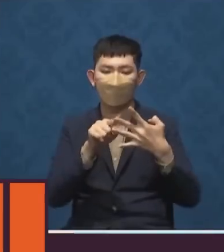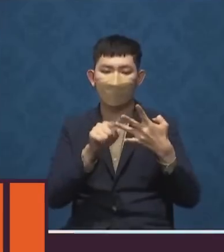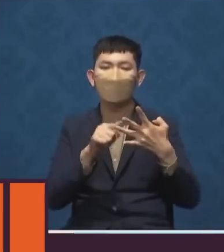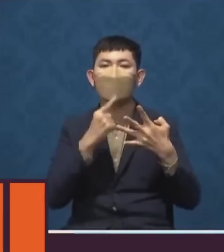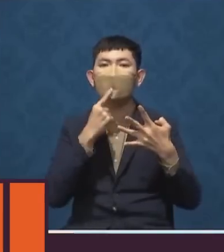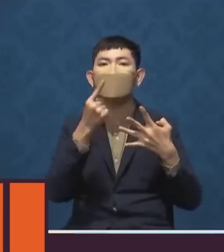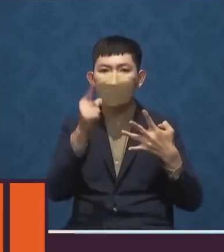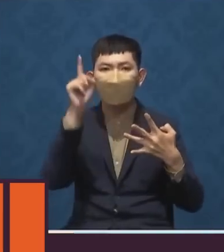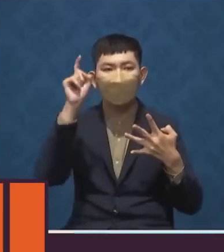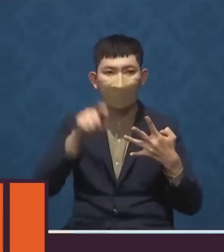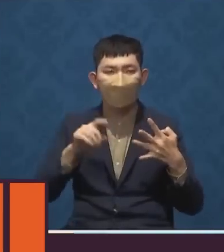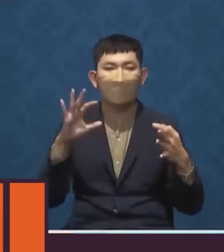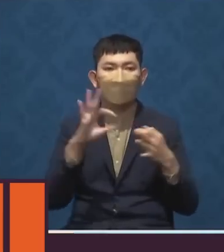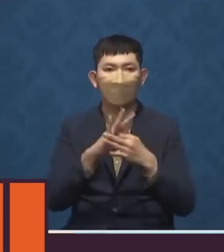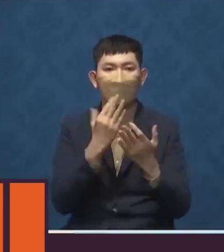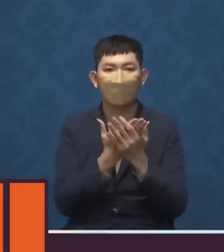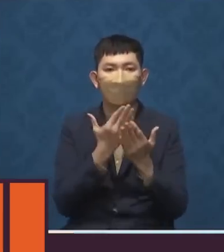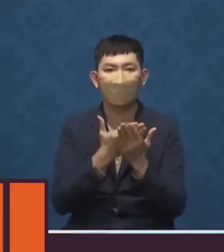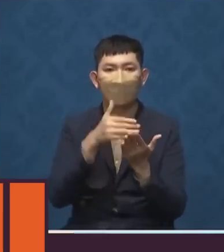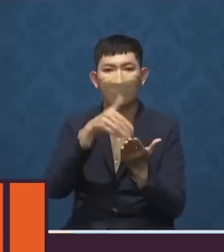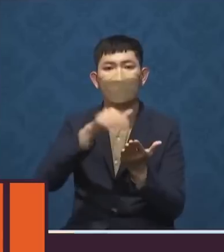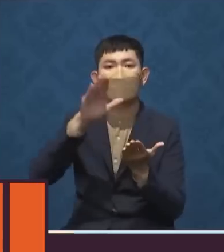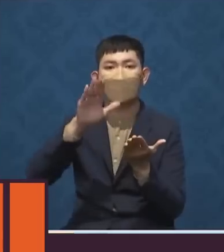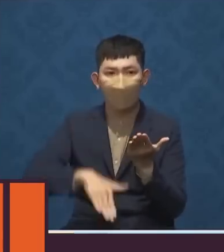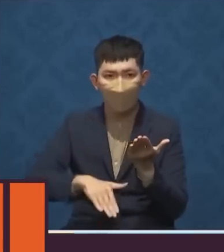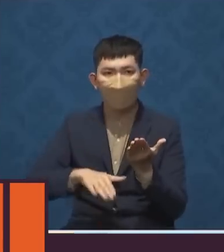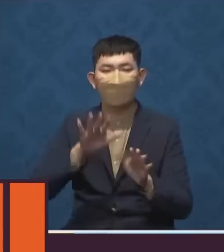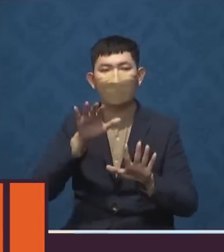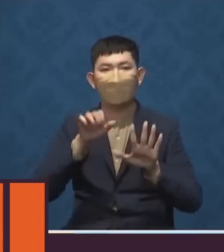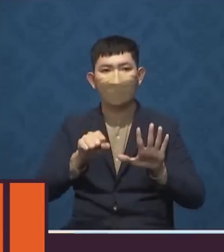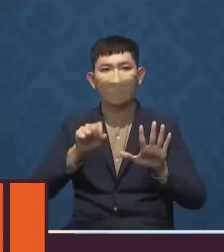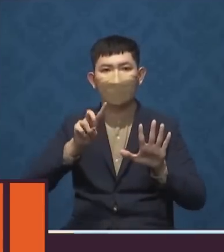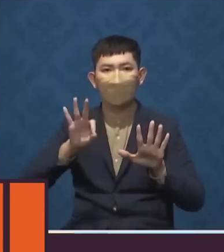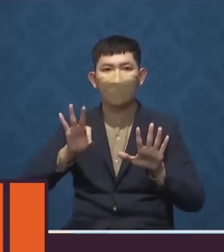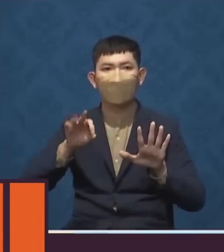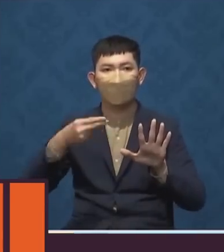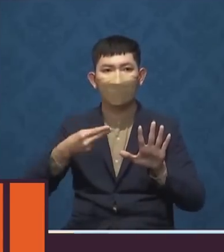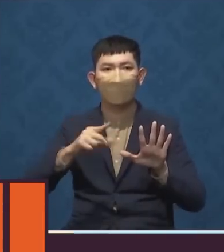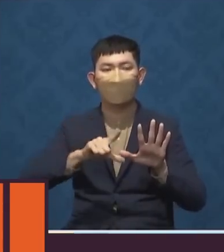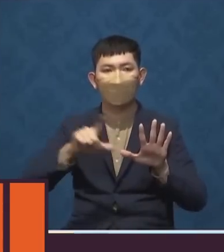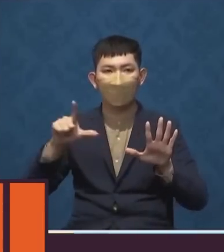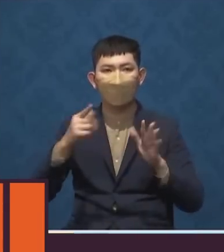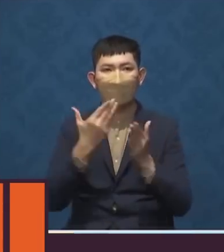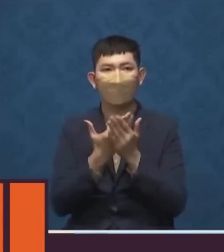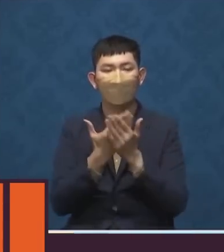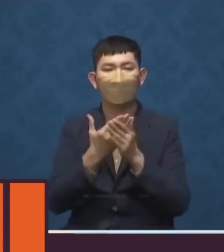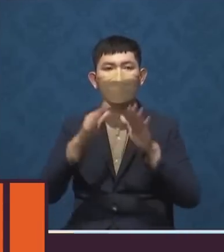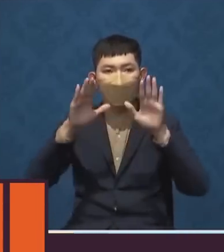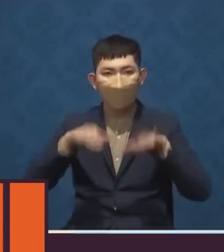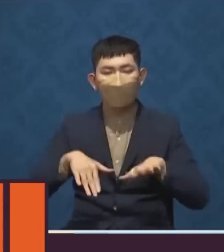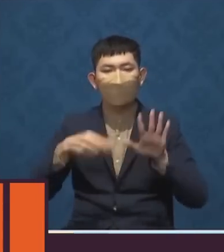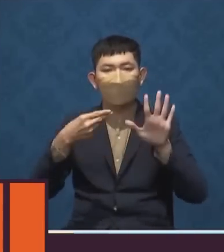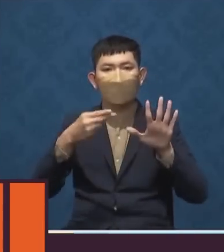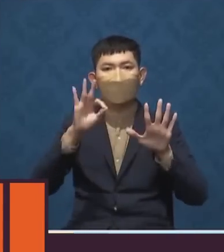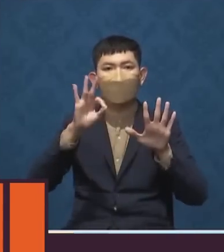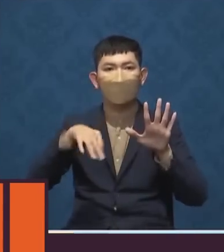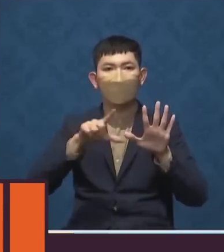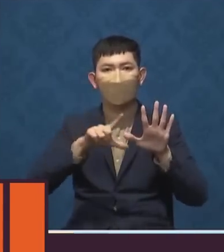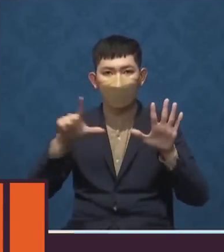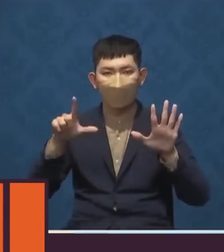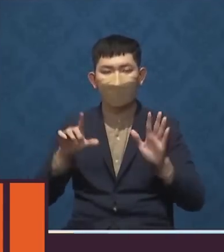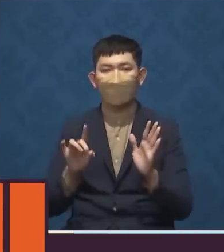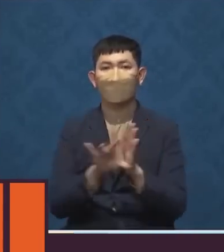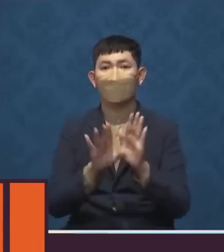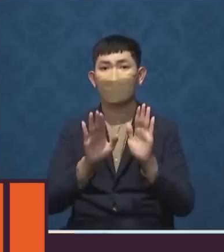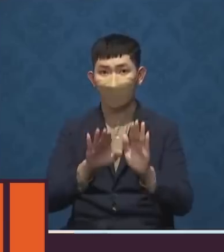พูดถึงในเลืของการตัดรบงบประมาณในส่วนของ 590,000 ร้านบาทเป็จำนวน 59,000 บาทผมฝากสุดทายขท่ป